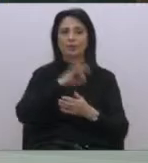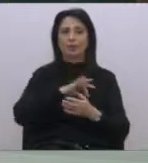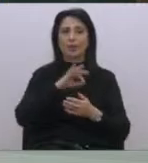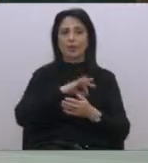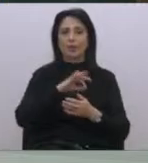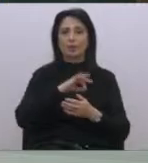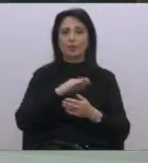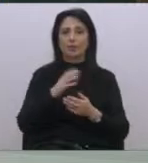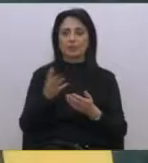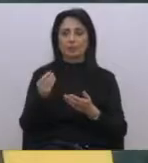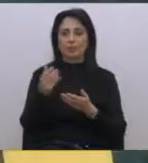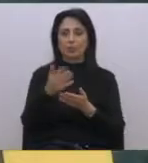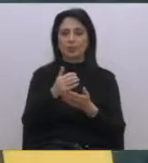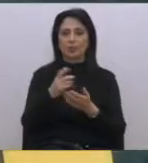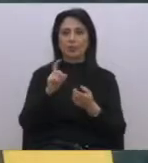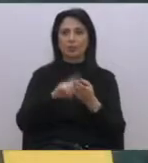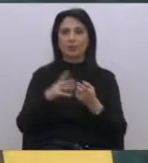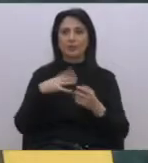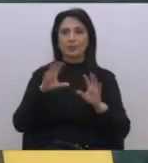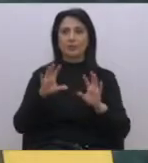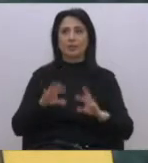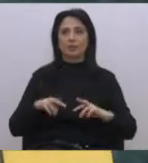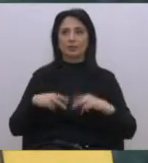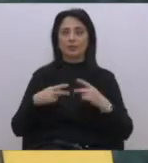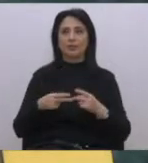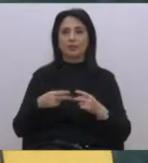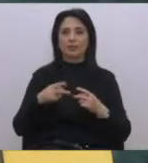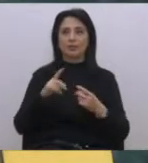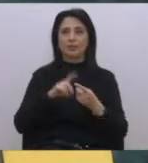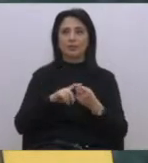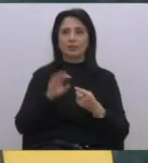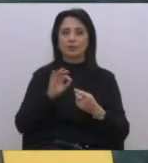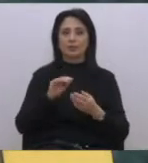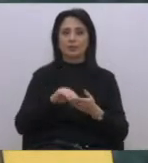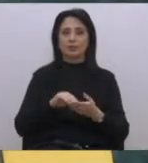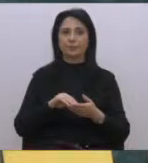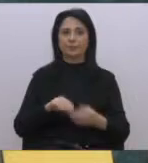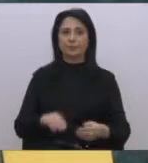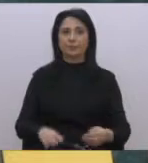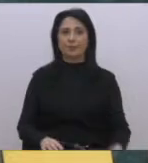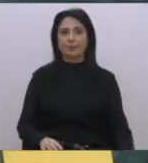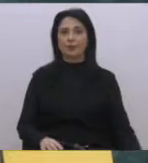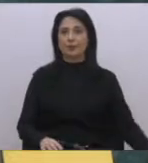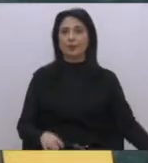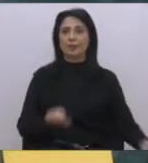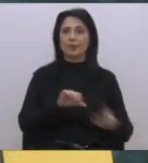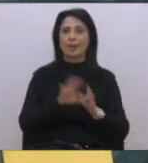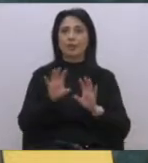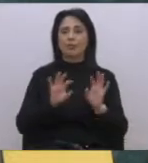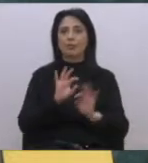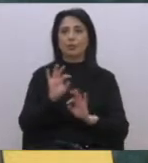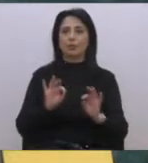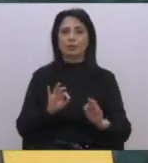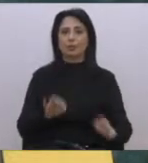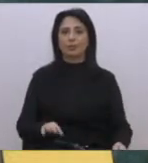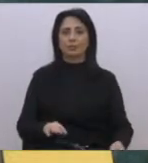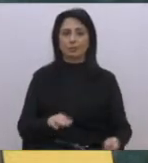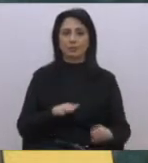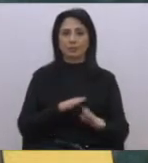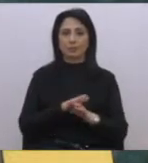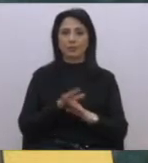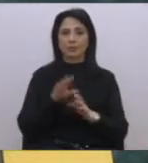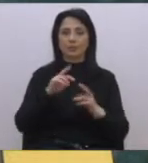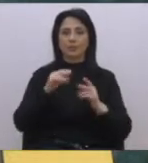blogistuis, mă să greb lebi și saheb, să cartul o scanoși, sui lebi și șetanis tau baze. Țarmă gând, ca nu proiectit, sui leba